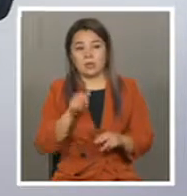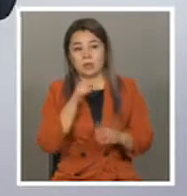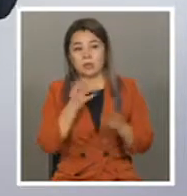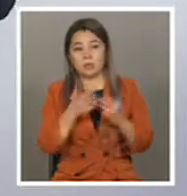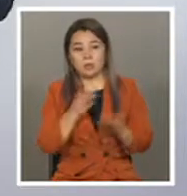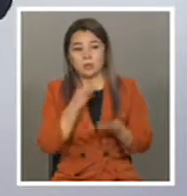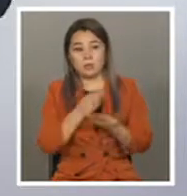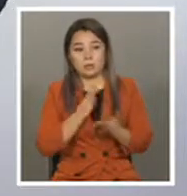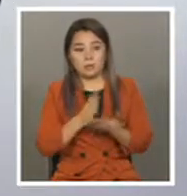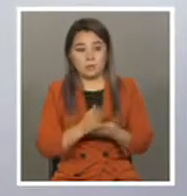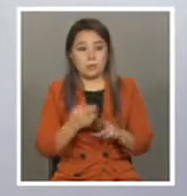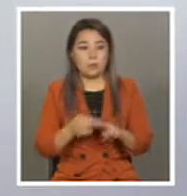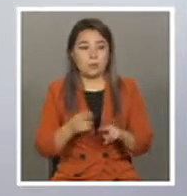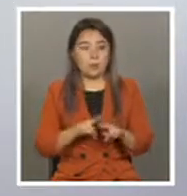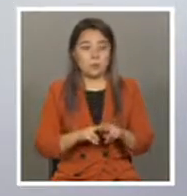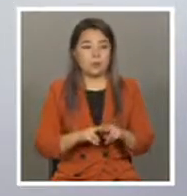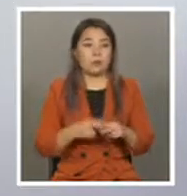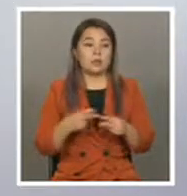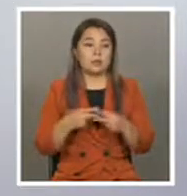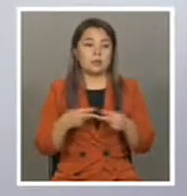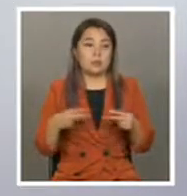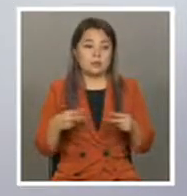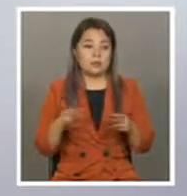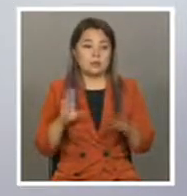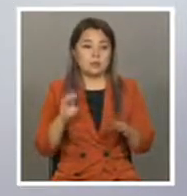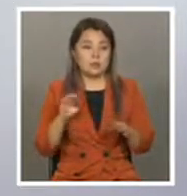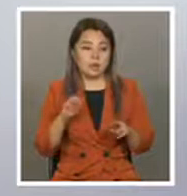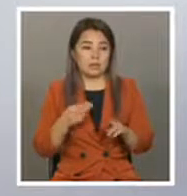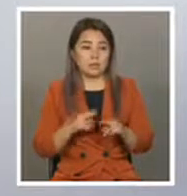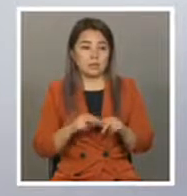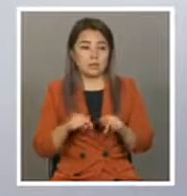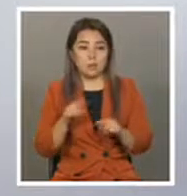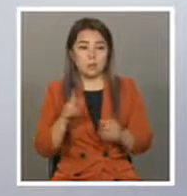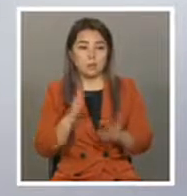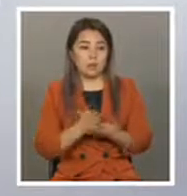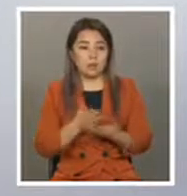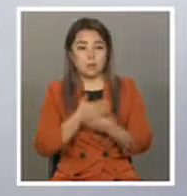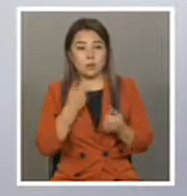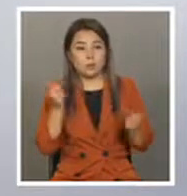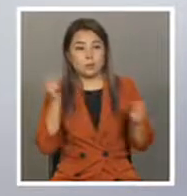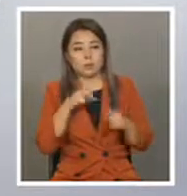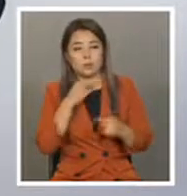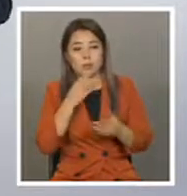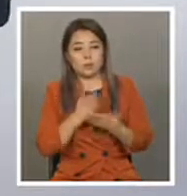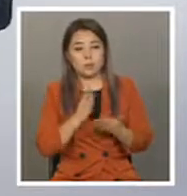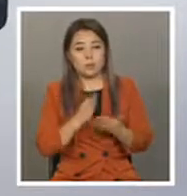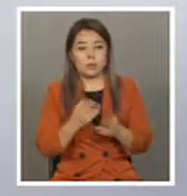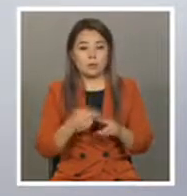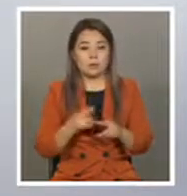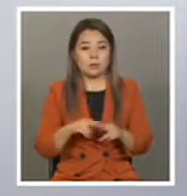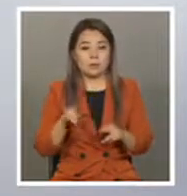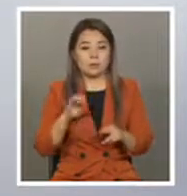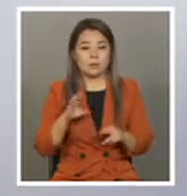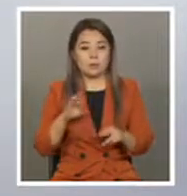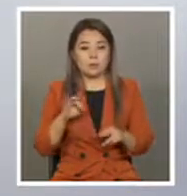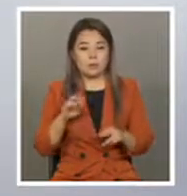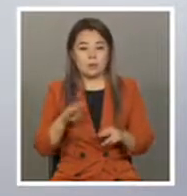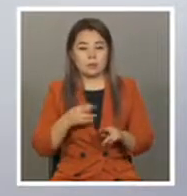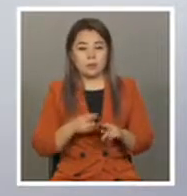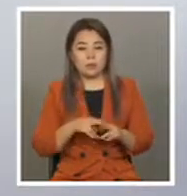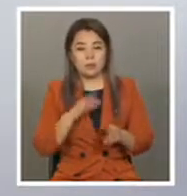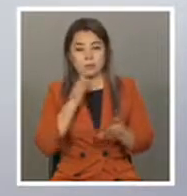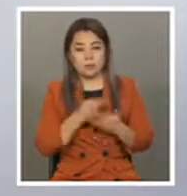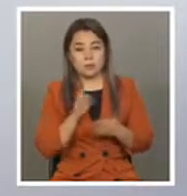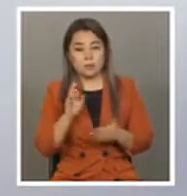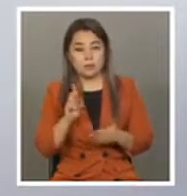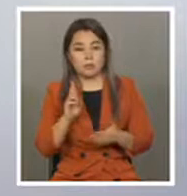бұрын бұл квадрат теңдеудің түбірі бар ма жоқ па соны анықтап алайық. Ол үшін дискриминантты есептейміз. Дискриминант b